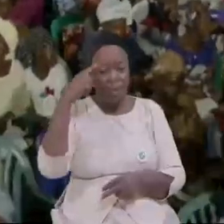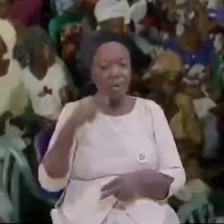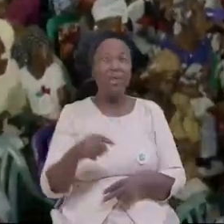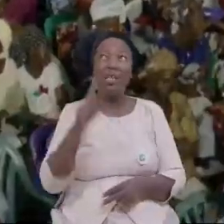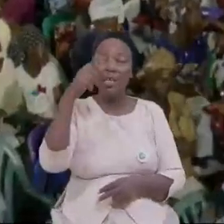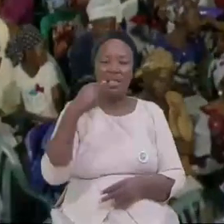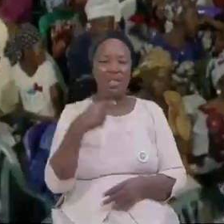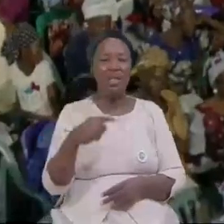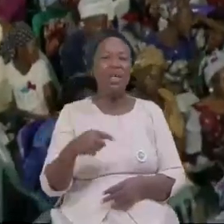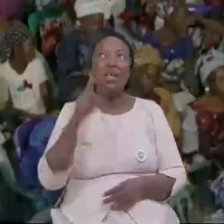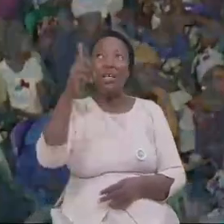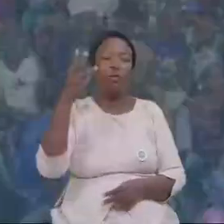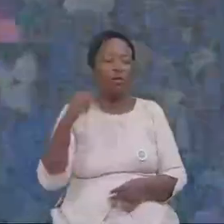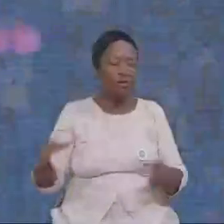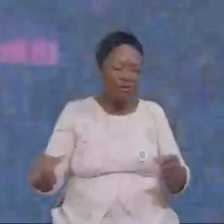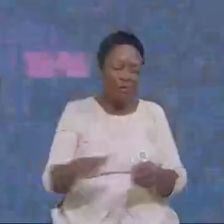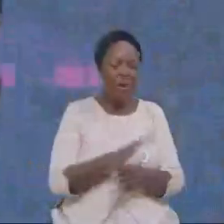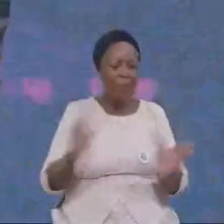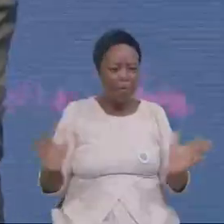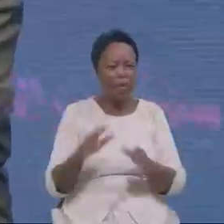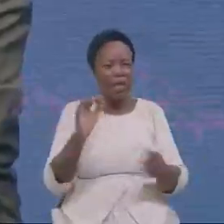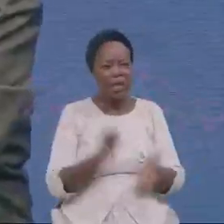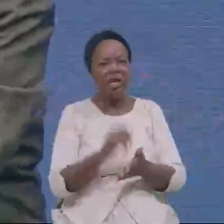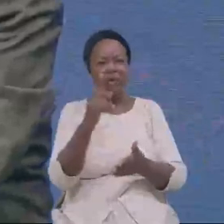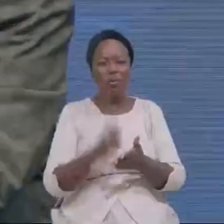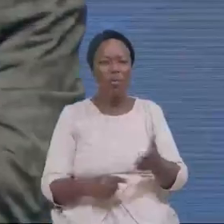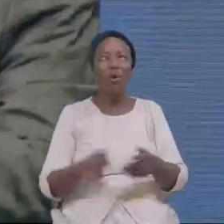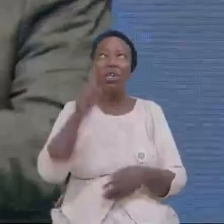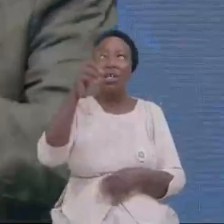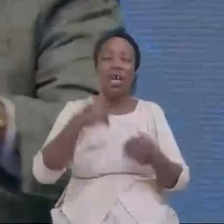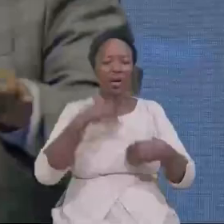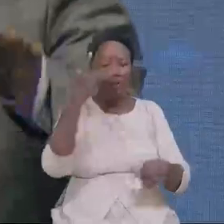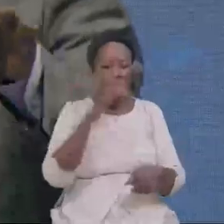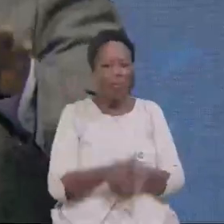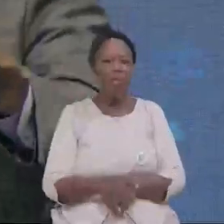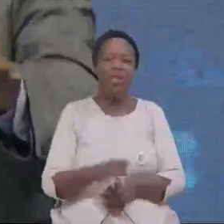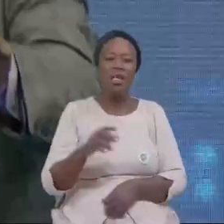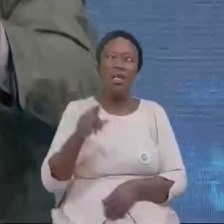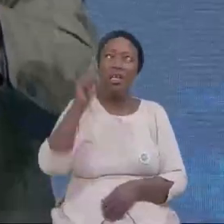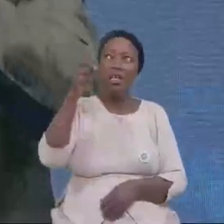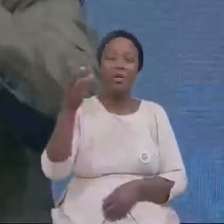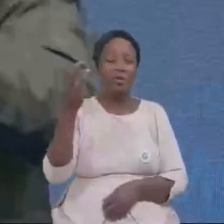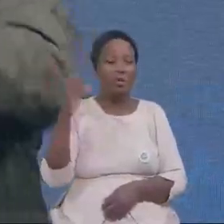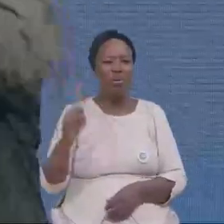il avait la pleine conviction que ce qu'il promet, il peut aussi